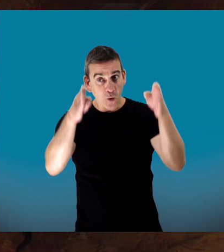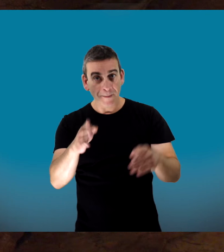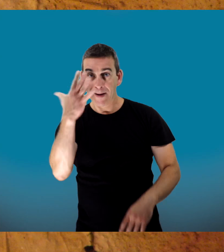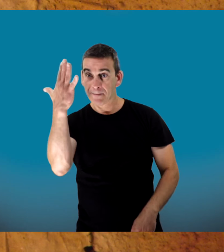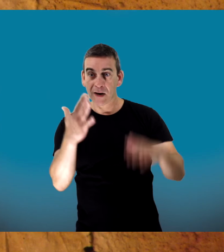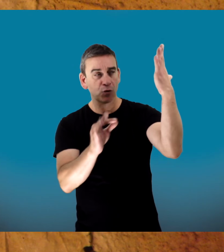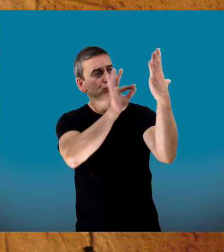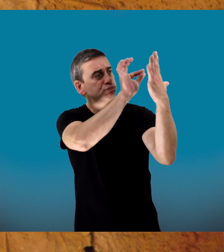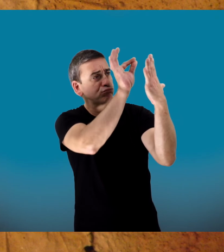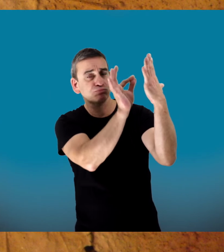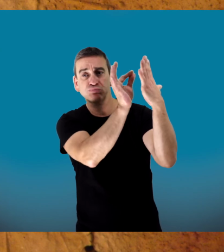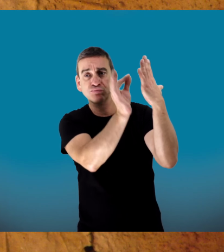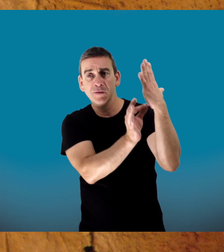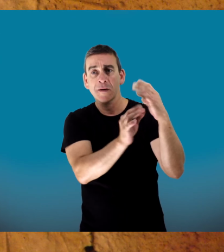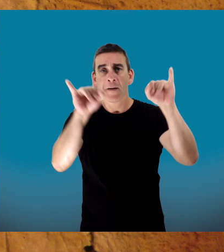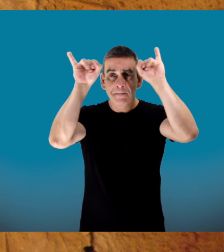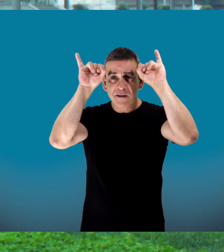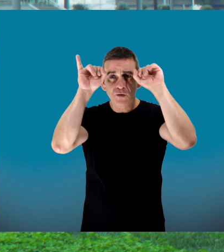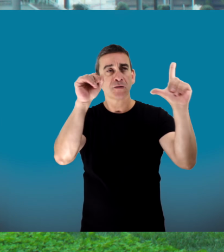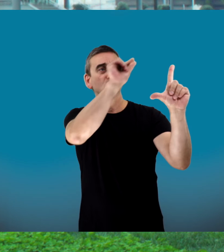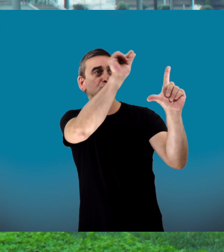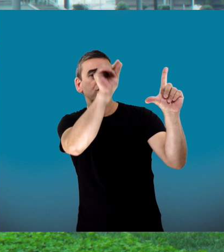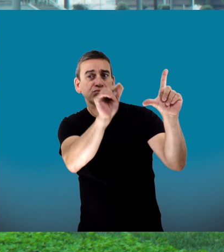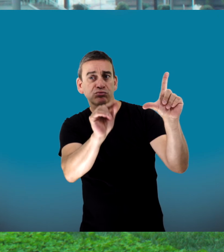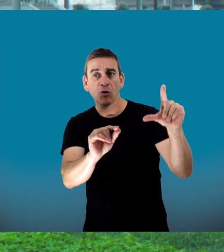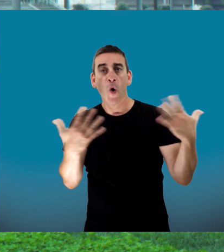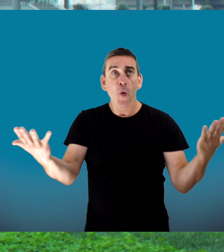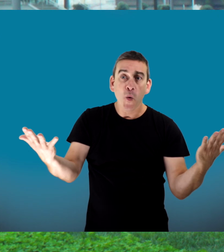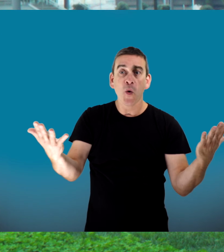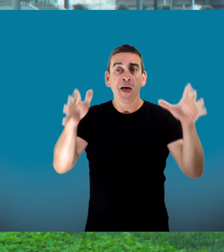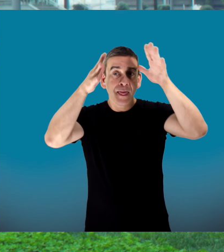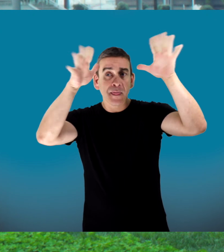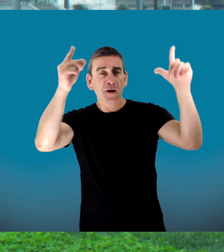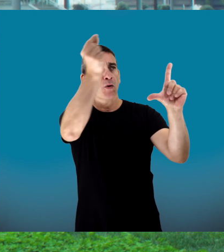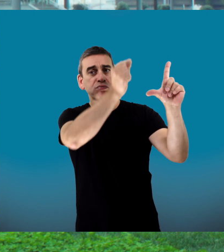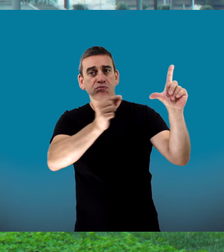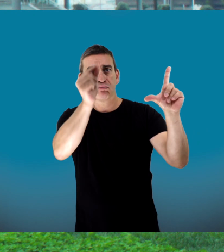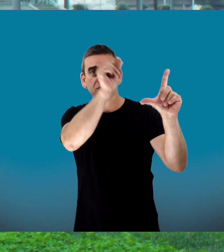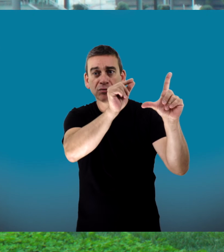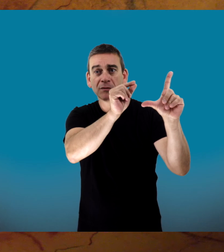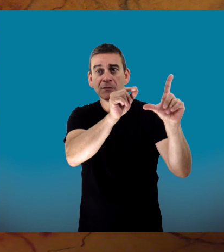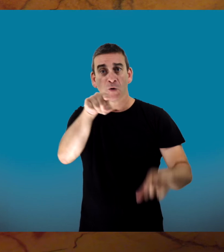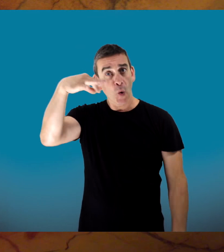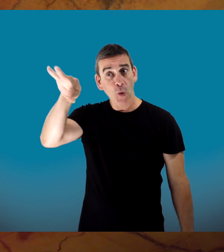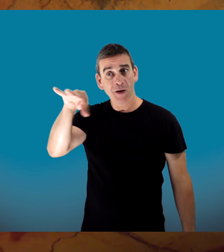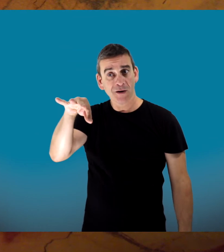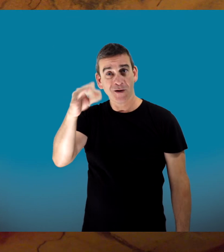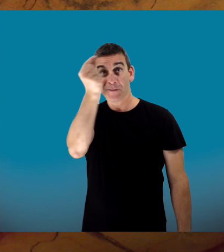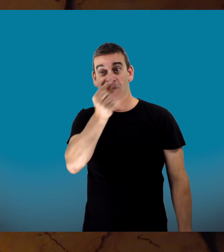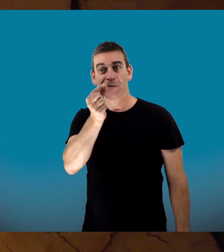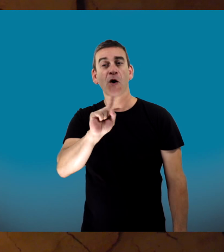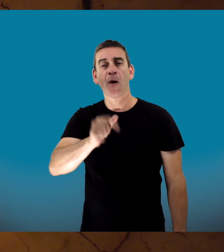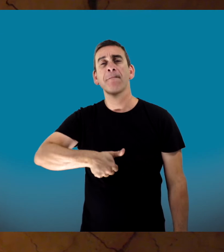Ce n'est pas seulement une main, un bison, un cerf. Des millions d'années nous séparent de nos ancêtres. qui est incroyable, c'est qu